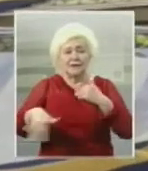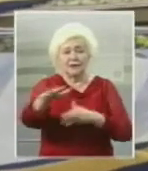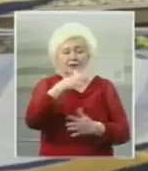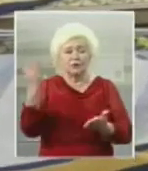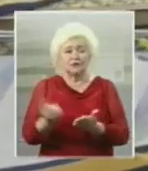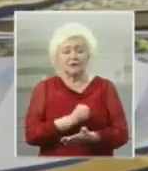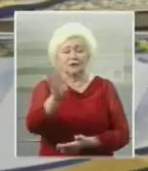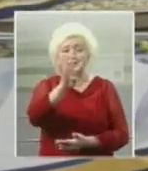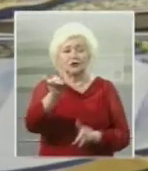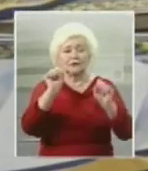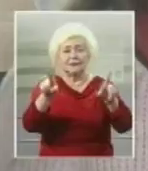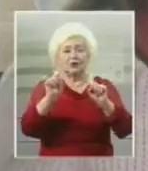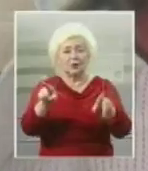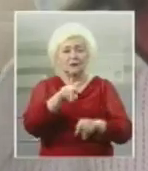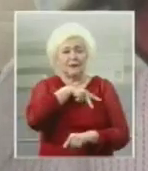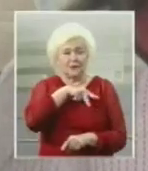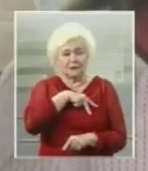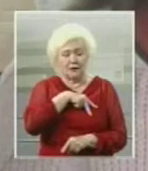завоювала 4 золоті медалі,